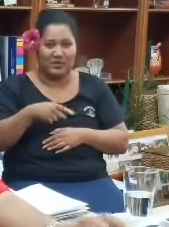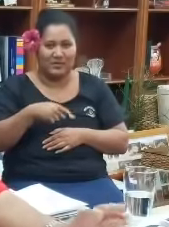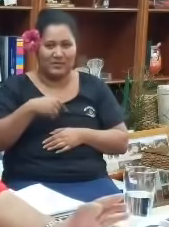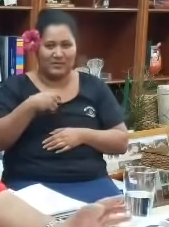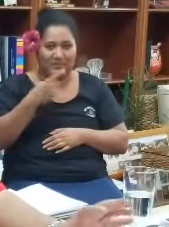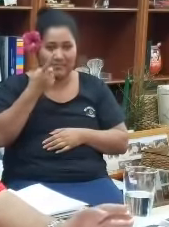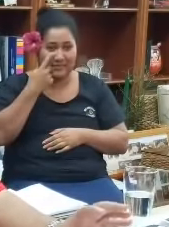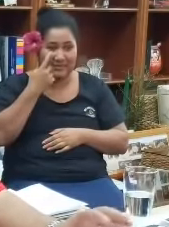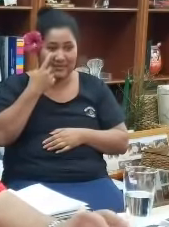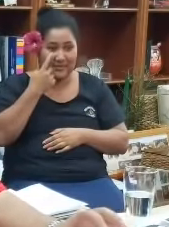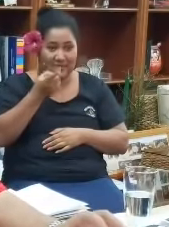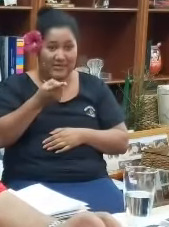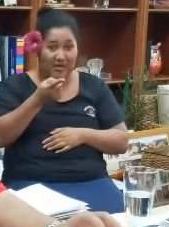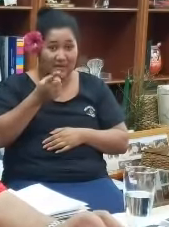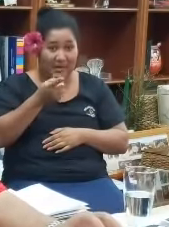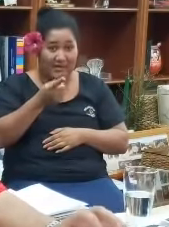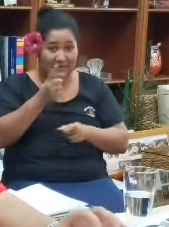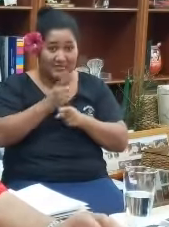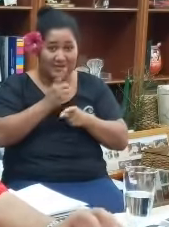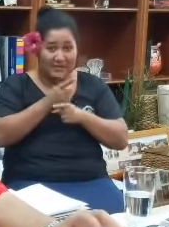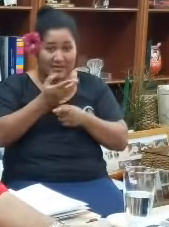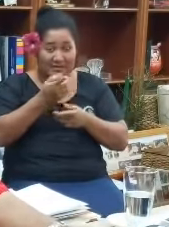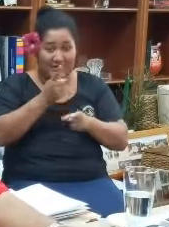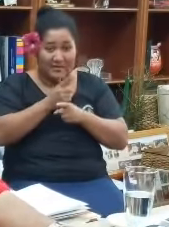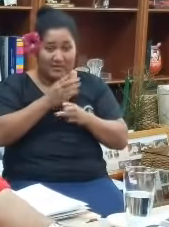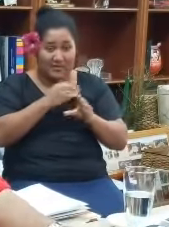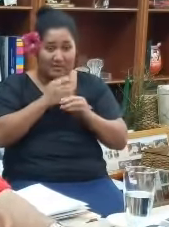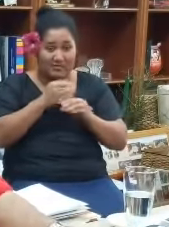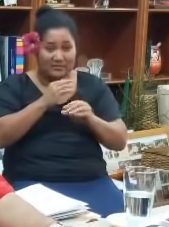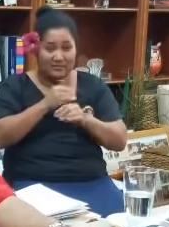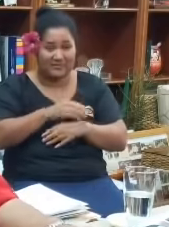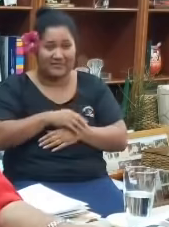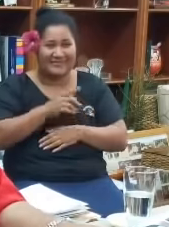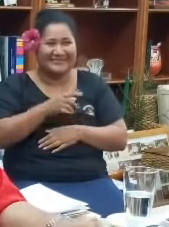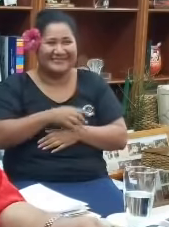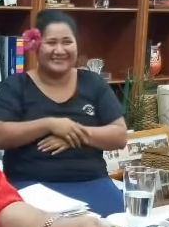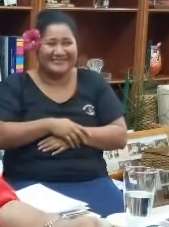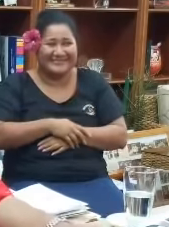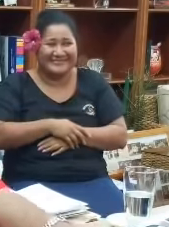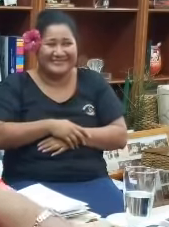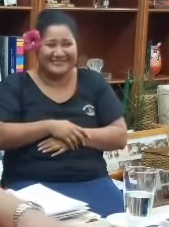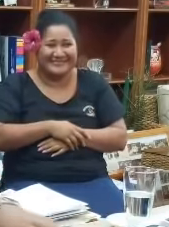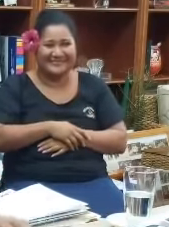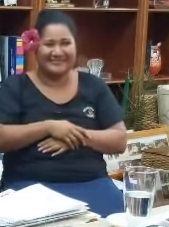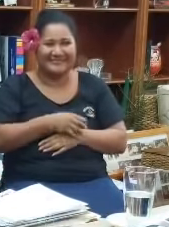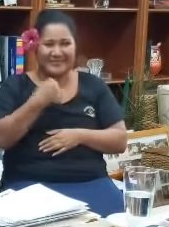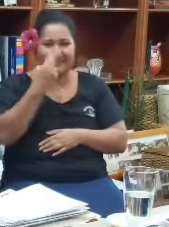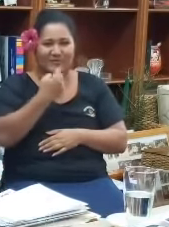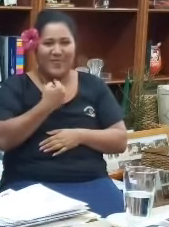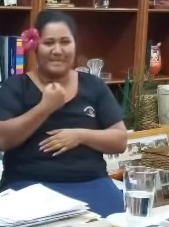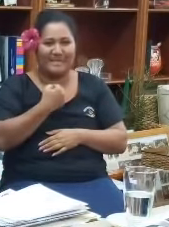E ko e vai ka ke kalanga ova pia ngai ma ku pei e ko e kolo nguku. Ka singa ai marua.